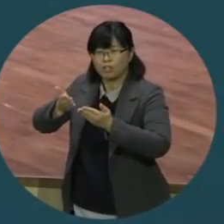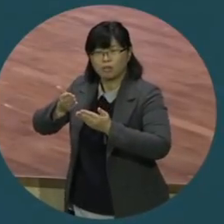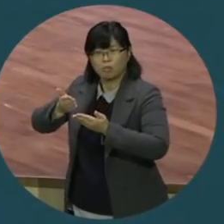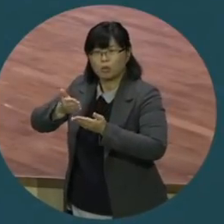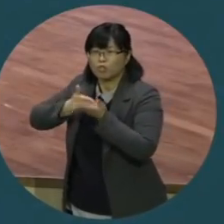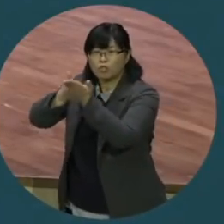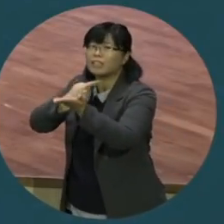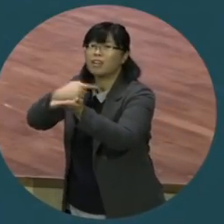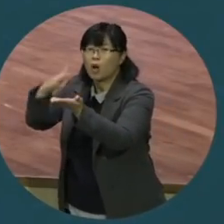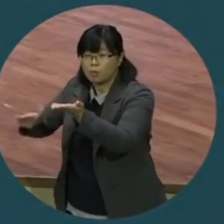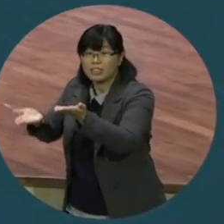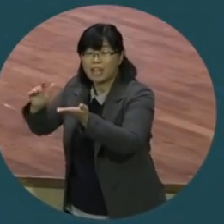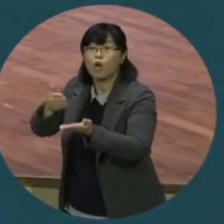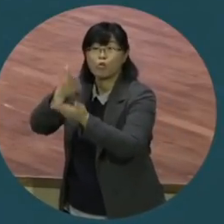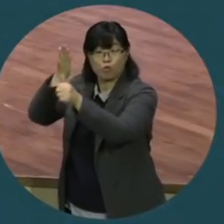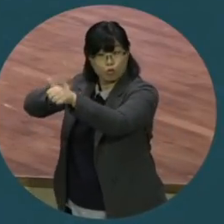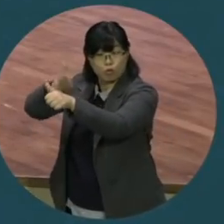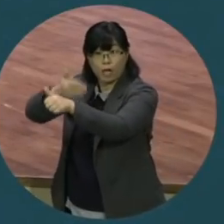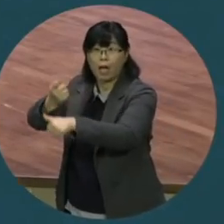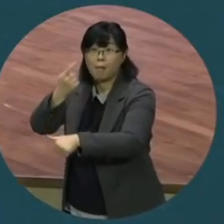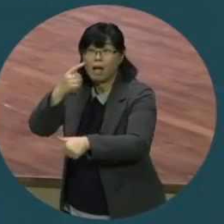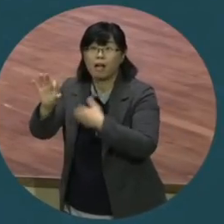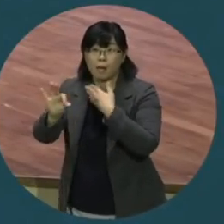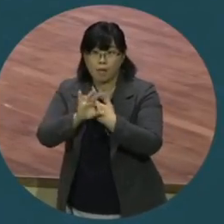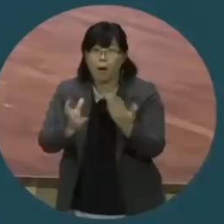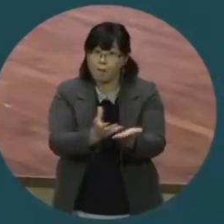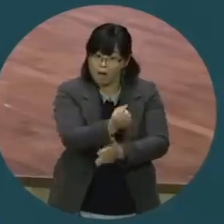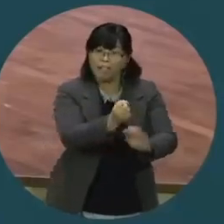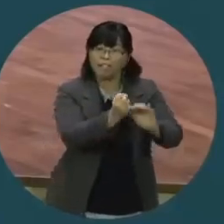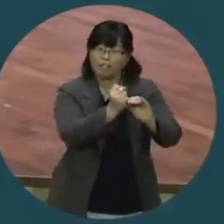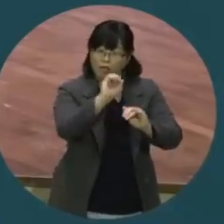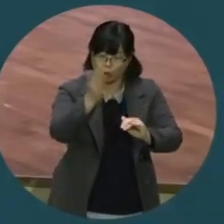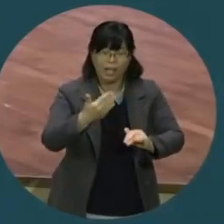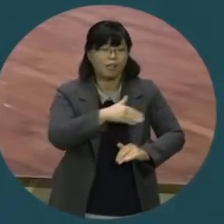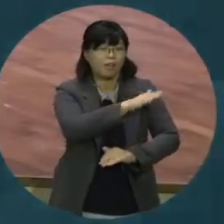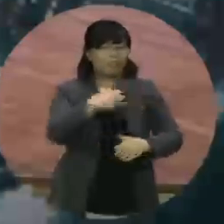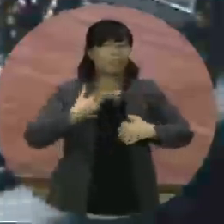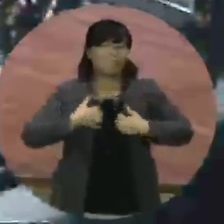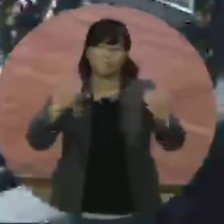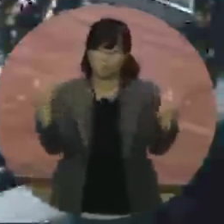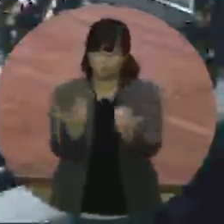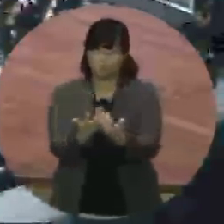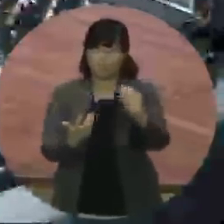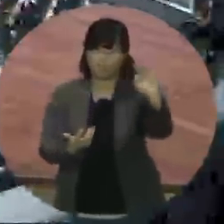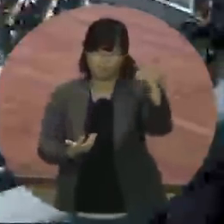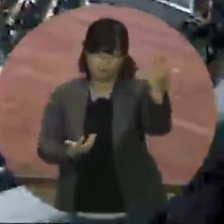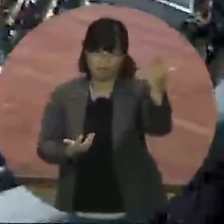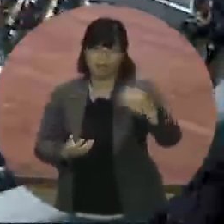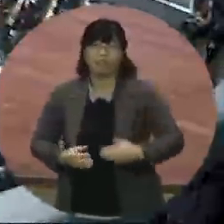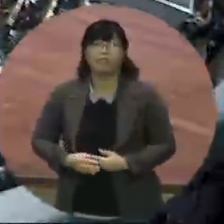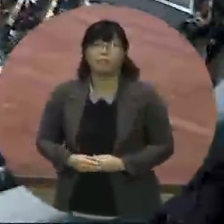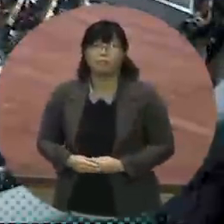구하라. 그리하면 받으리니 너희 기쁨이 충만하리라. 아멘.